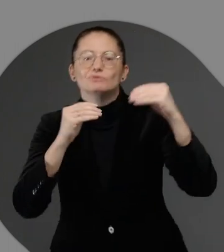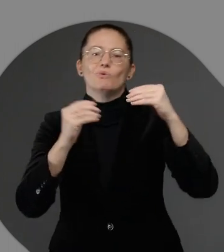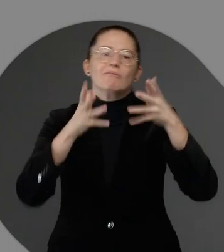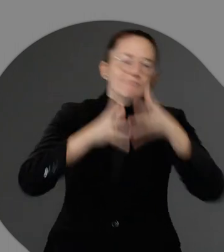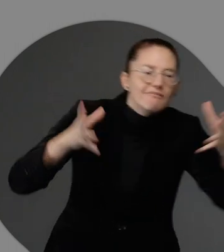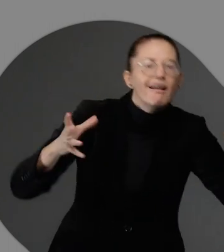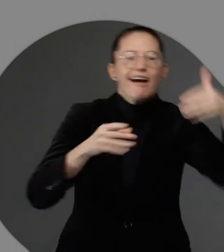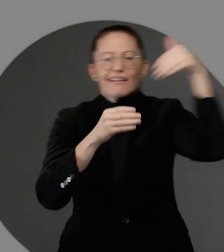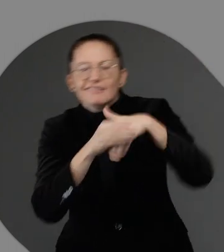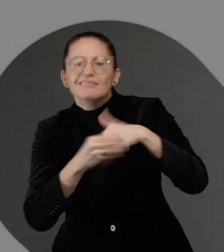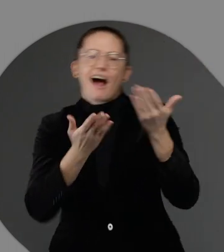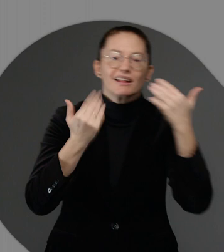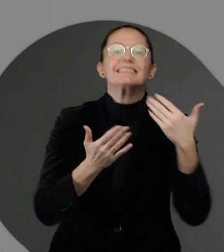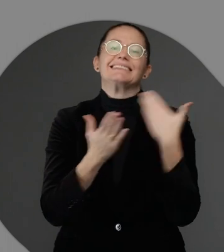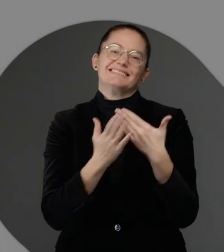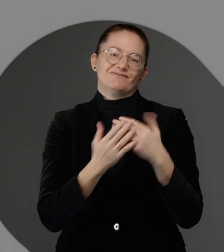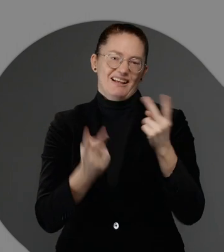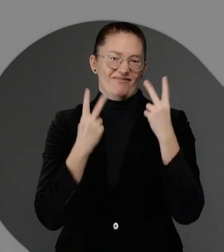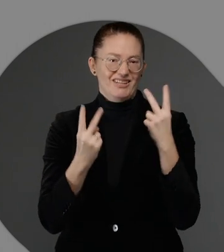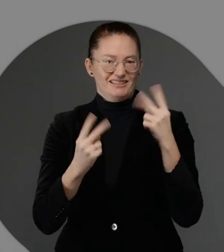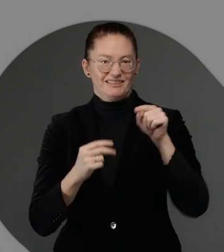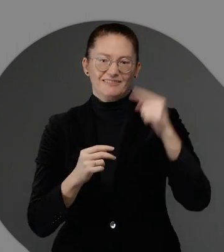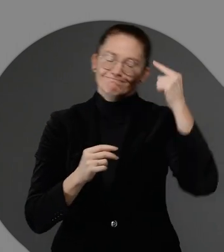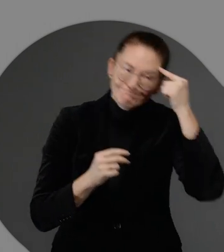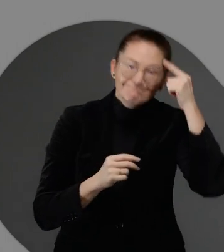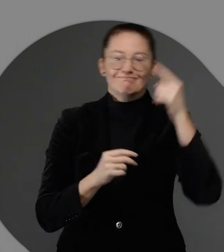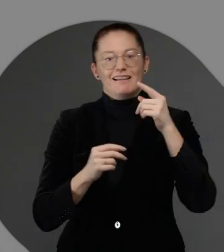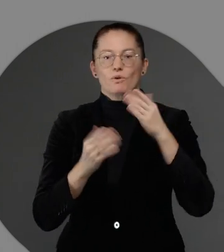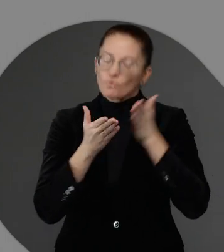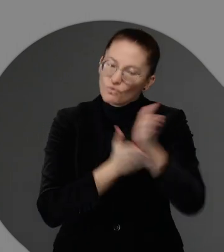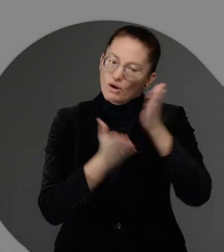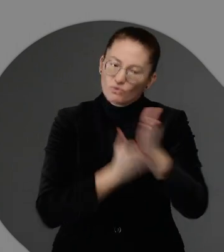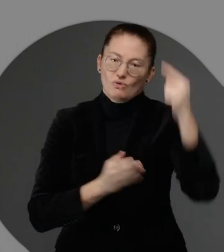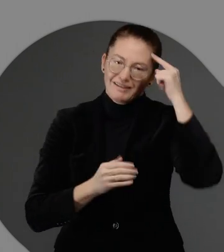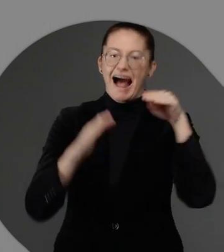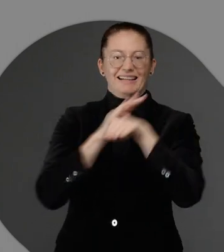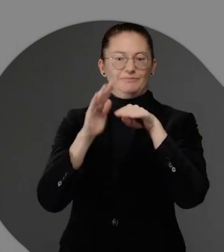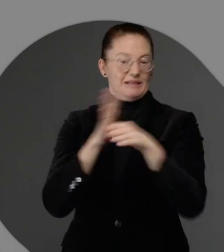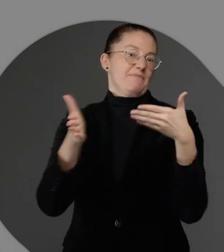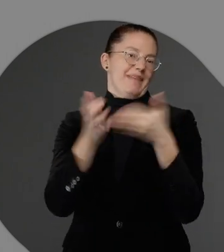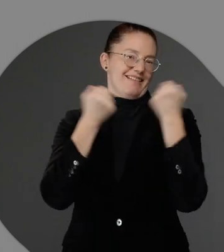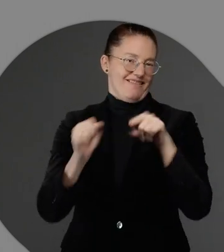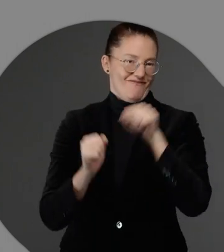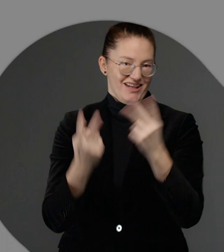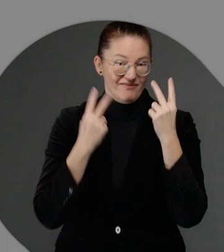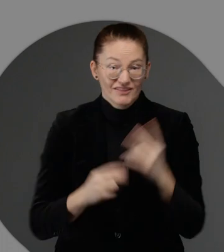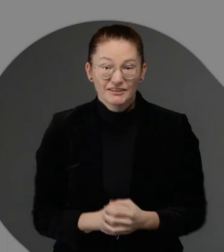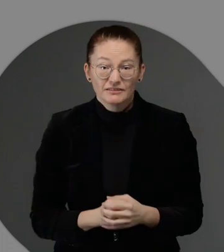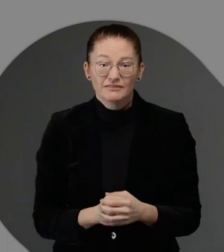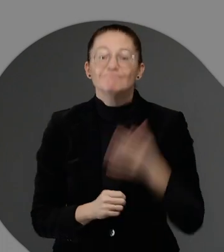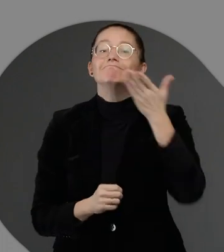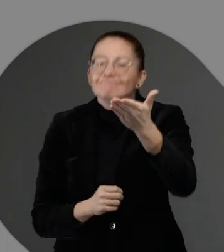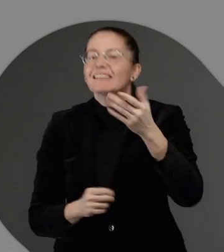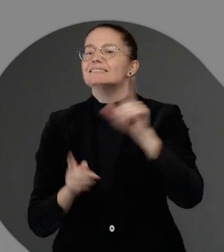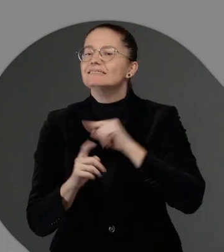Inhalte erweitert. Das sollte jedes Mal ein Anlass sein, sich wieder über die Accessibility Gedanken zu machen. Selbstverständlich muss auch die Web-